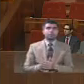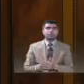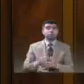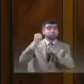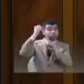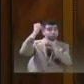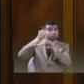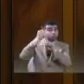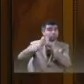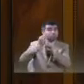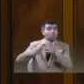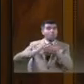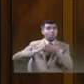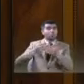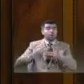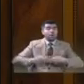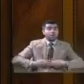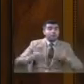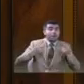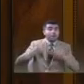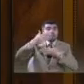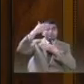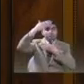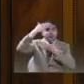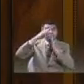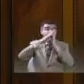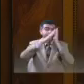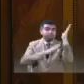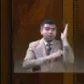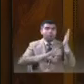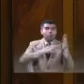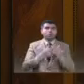الكبرى اللي خلات المغرب يكون عنده